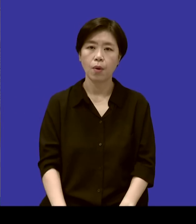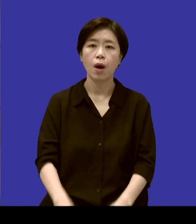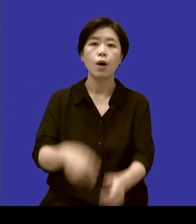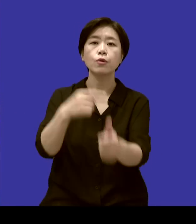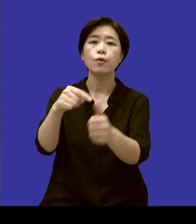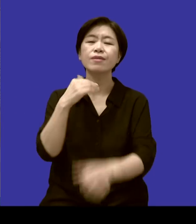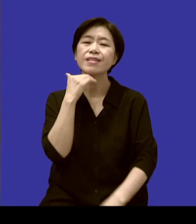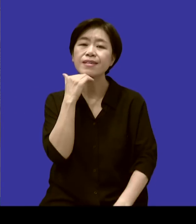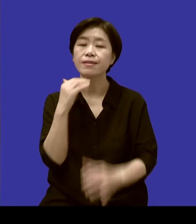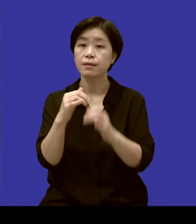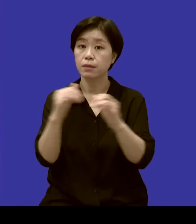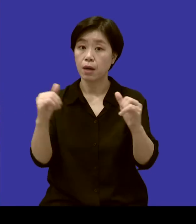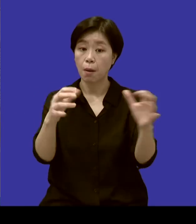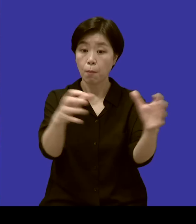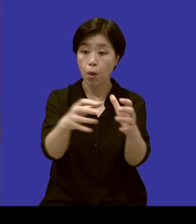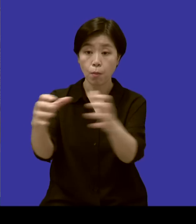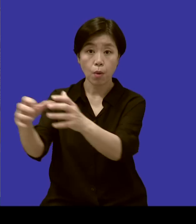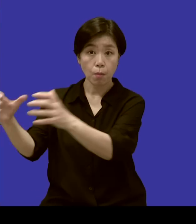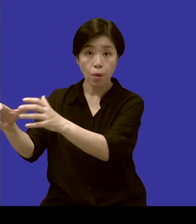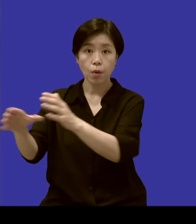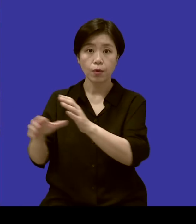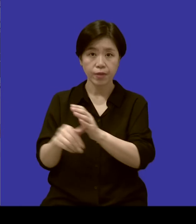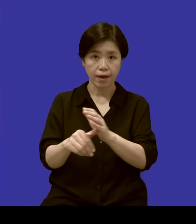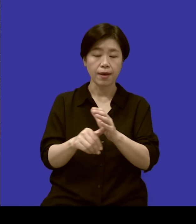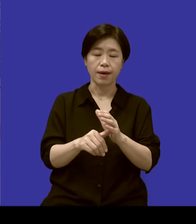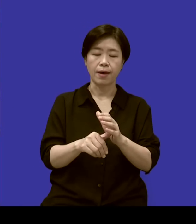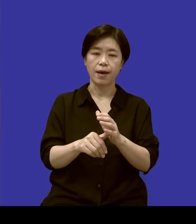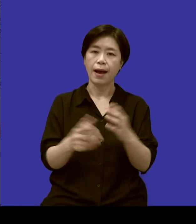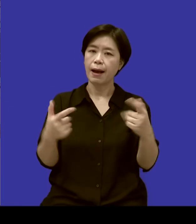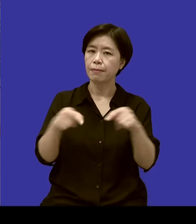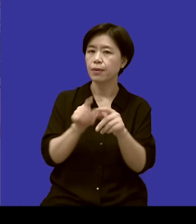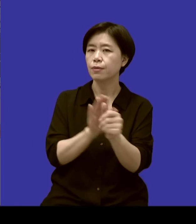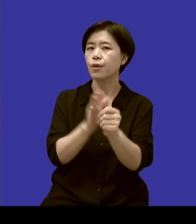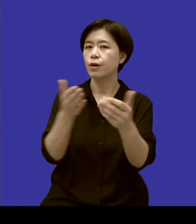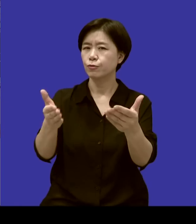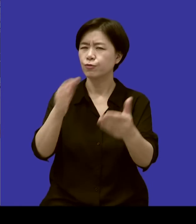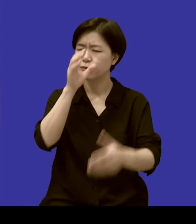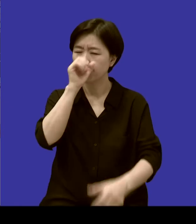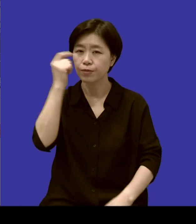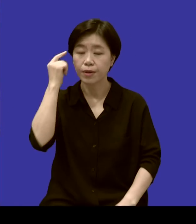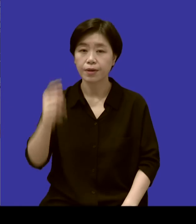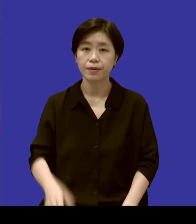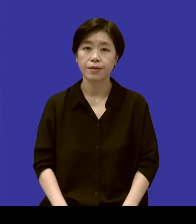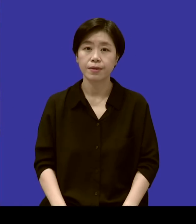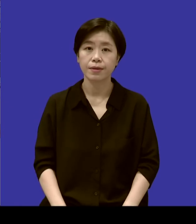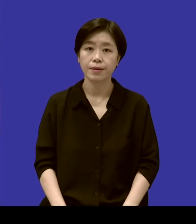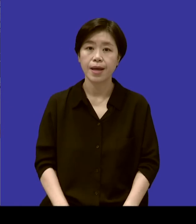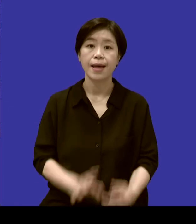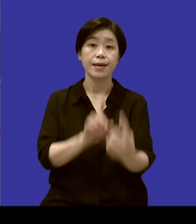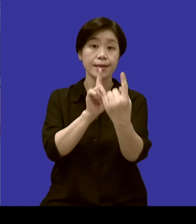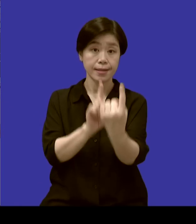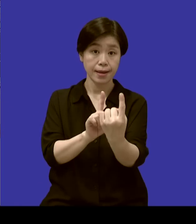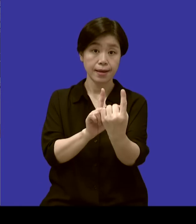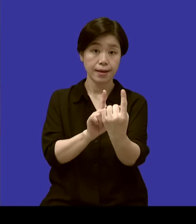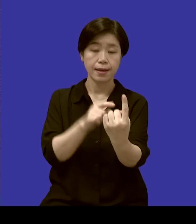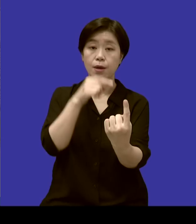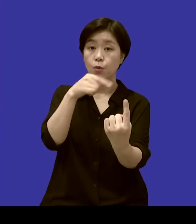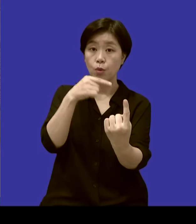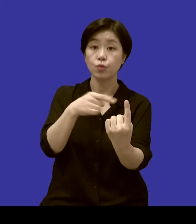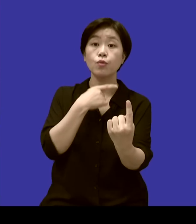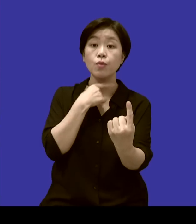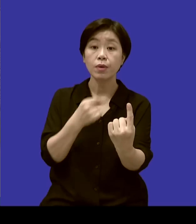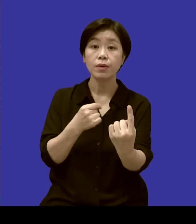오는 그 사역에 들어갔죠. 예. 어떤 신청자들이? 1대1 제장을 받고 싶어하는 예.